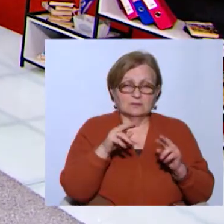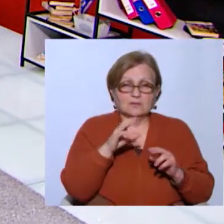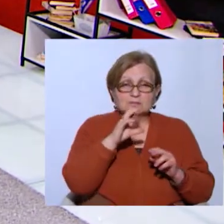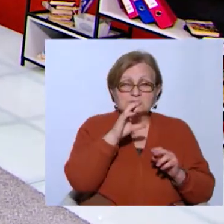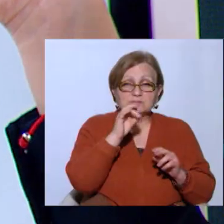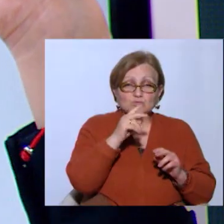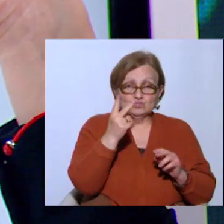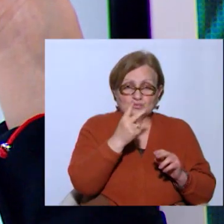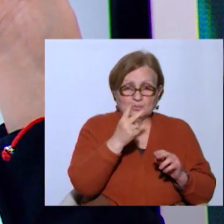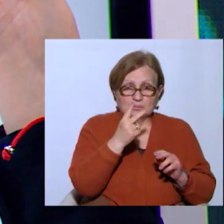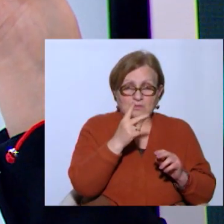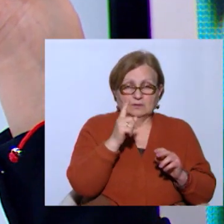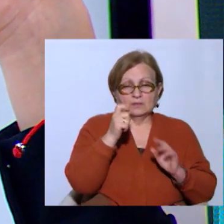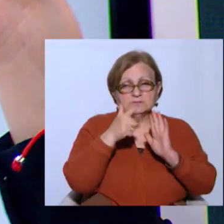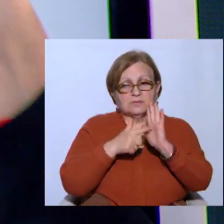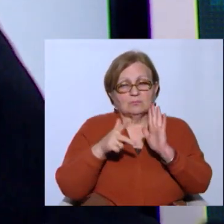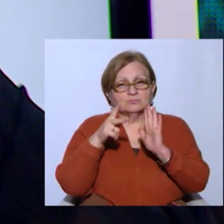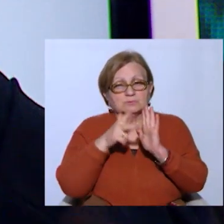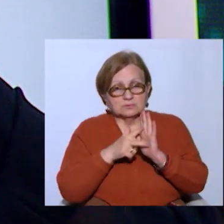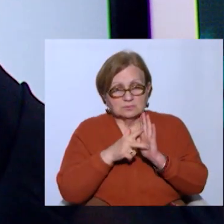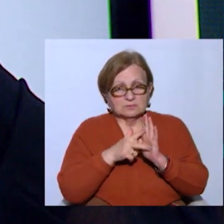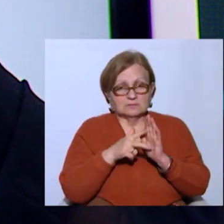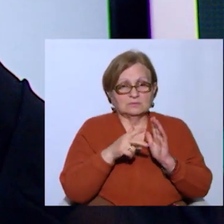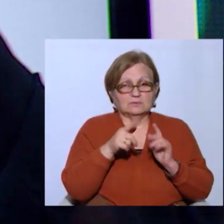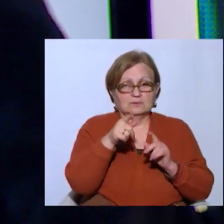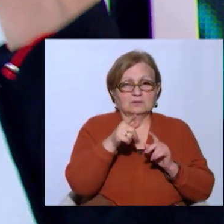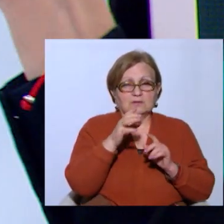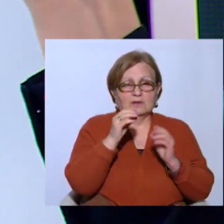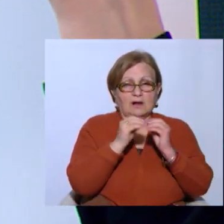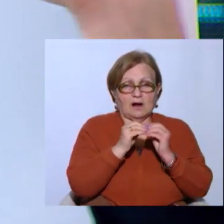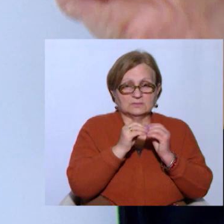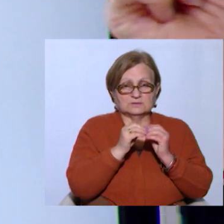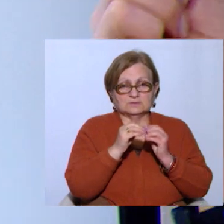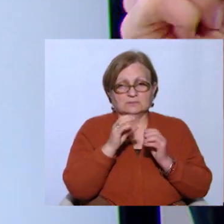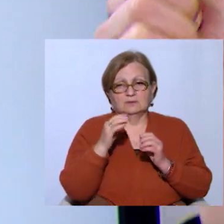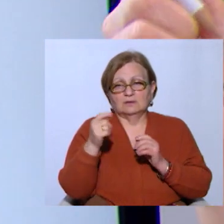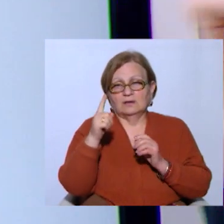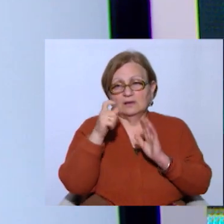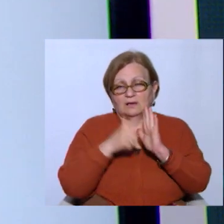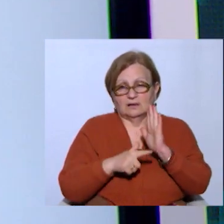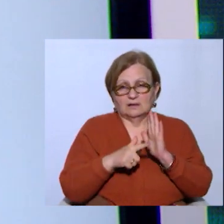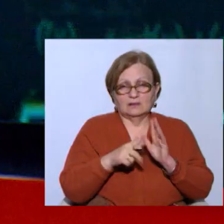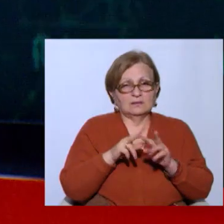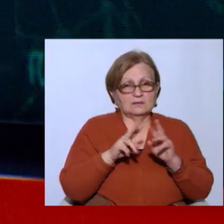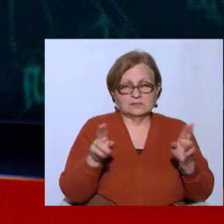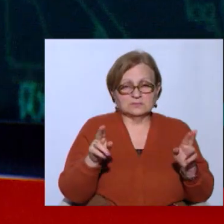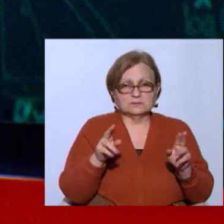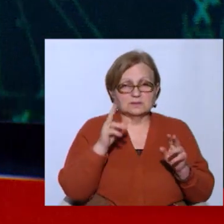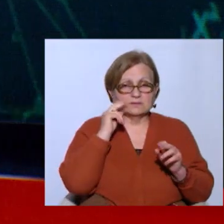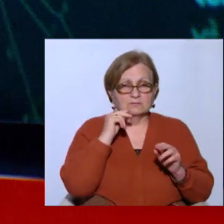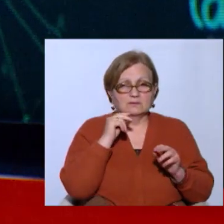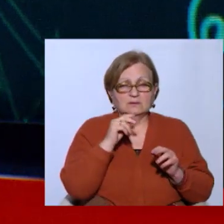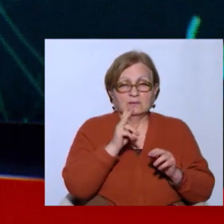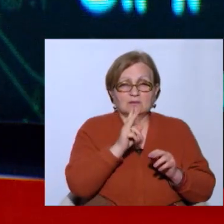2 გრადუსი სინუსი 178 იგივეა, სინუსი 10 გრადუსე და სინუსი 170 გრადუსე ერთი და იგივე რიცხვებია.